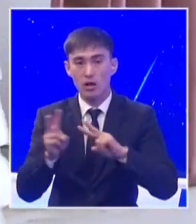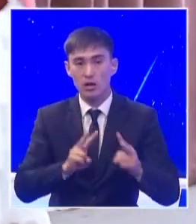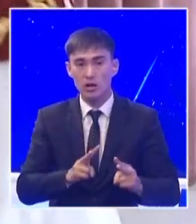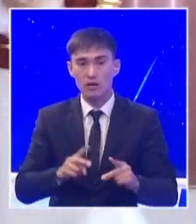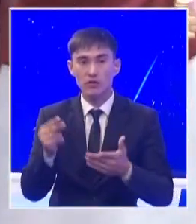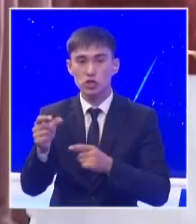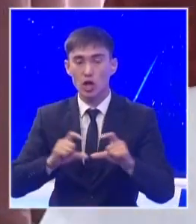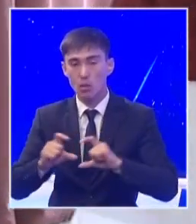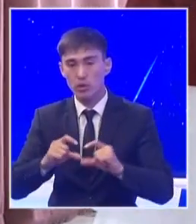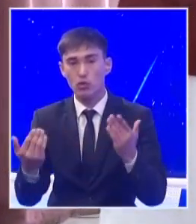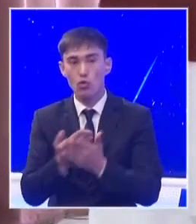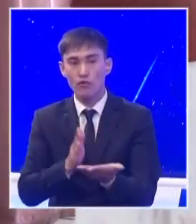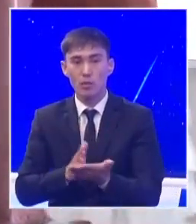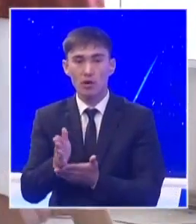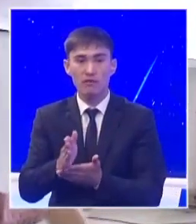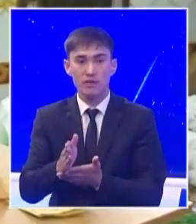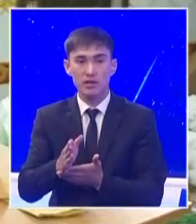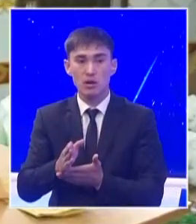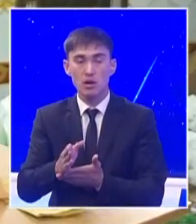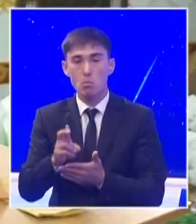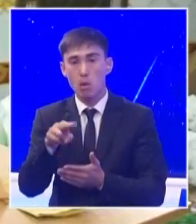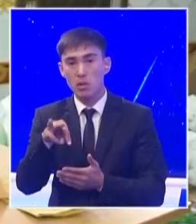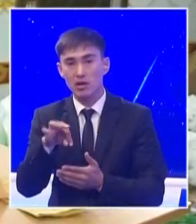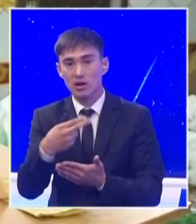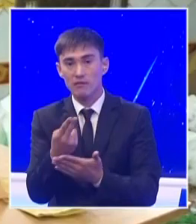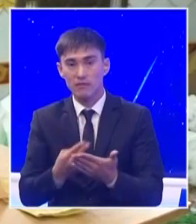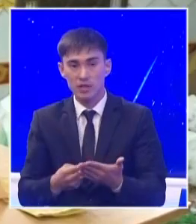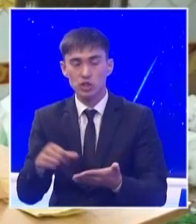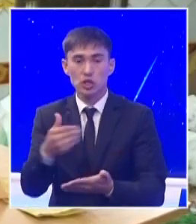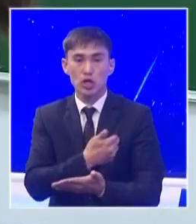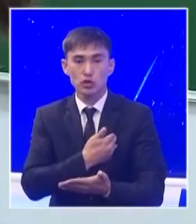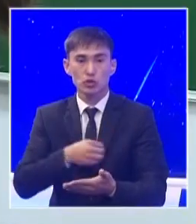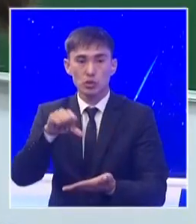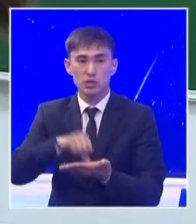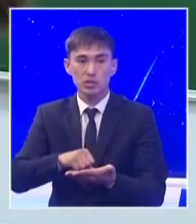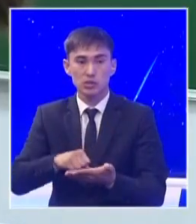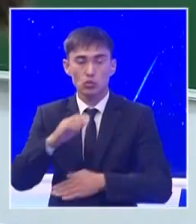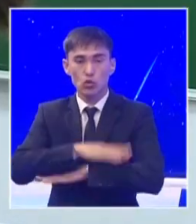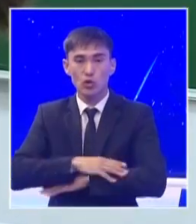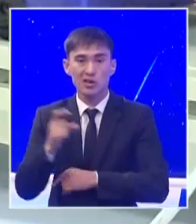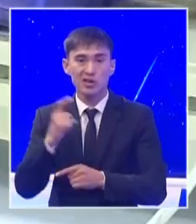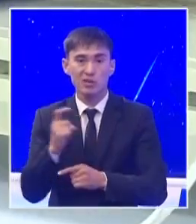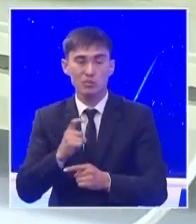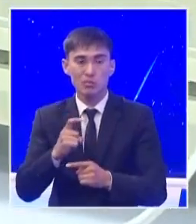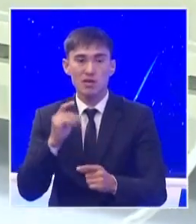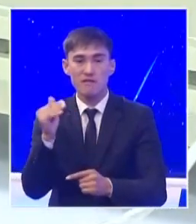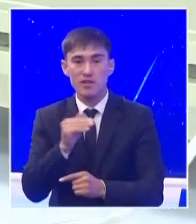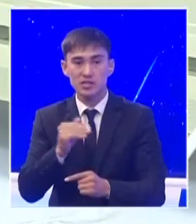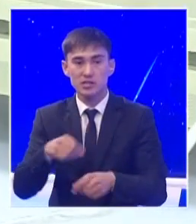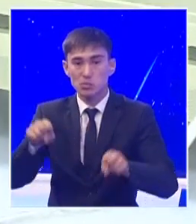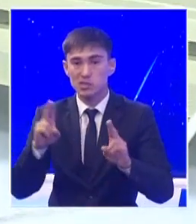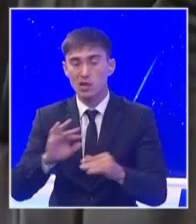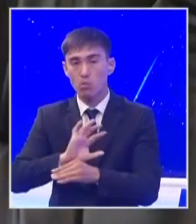хореография, шахматы и новое направление мобилография. Желающие могут посетить уроки химии и физики в специально оборудованных